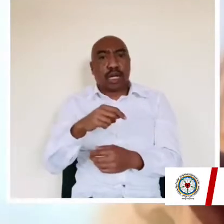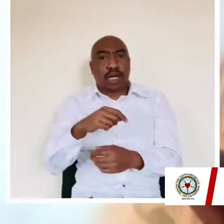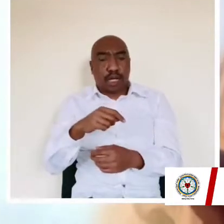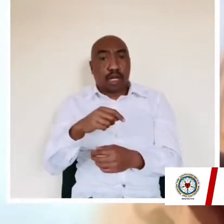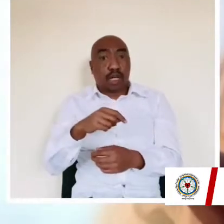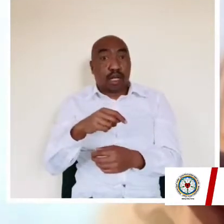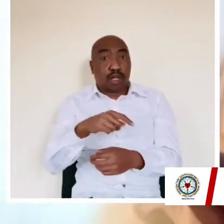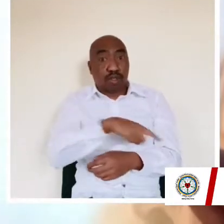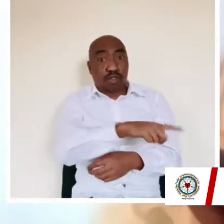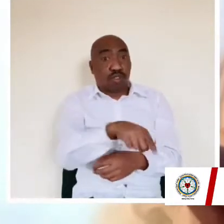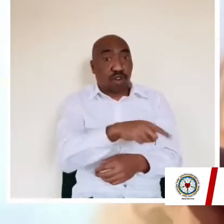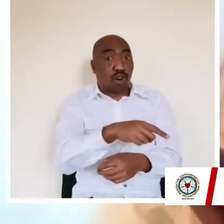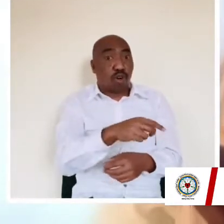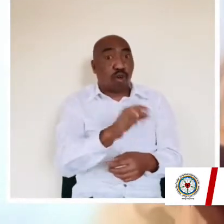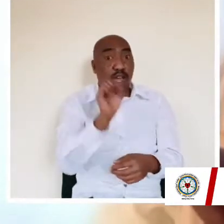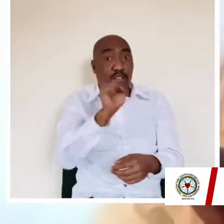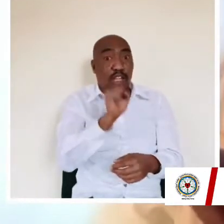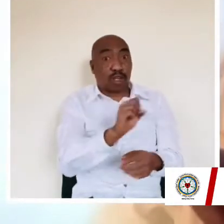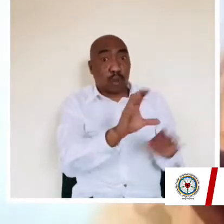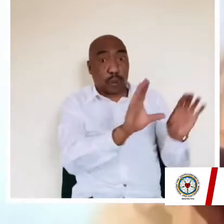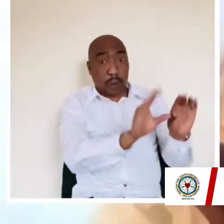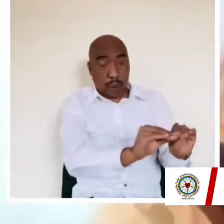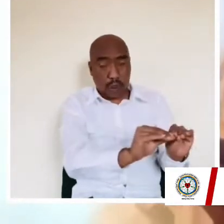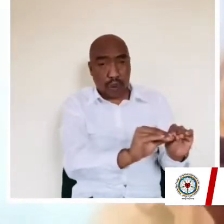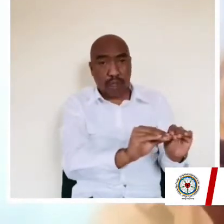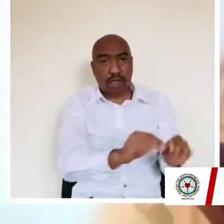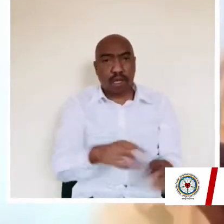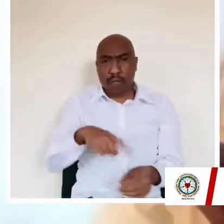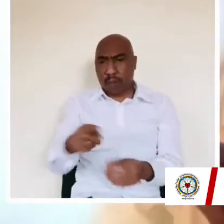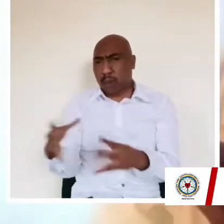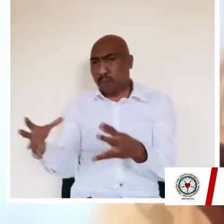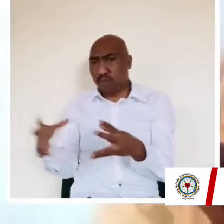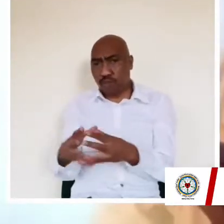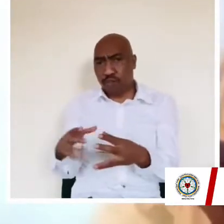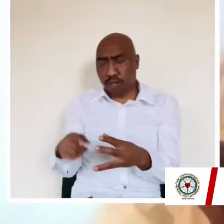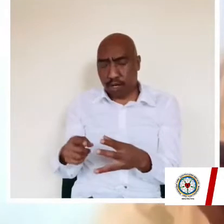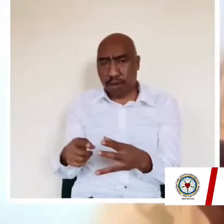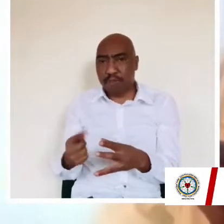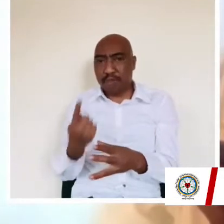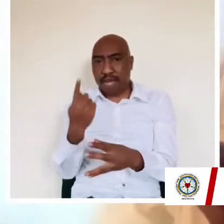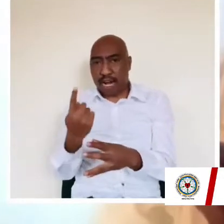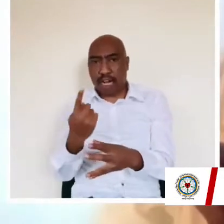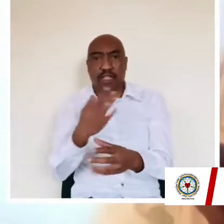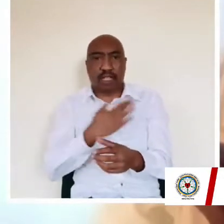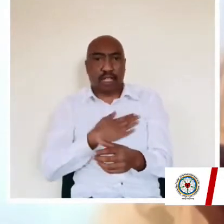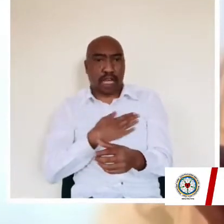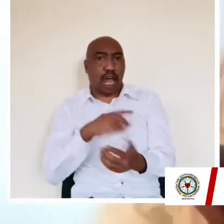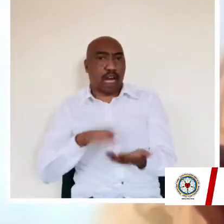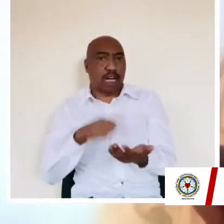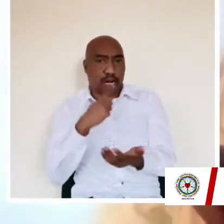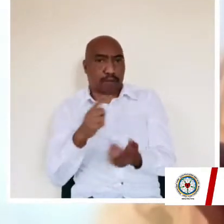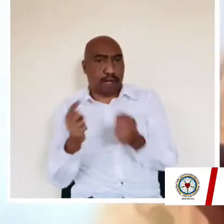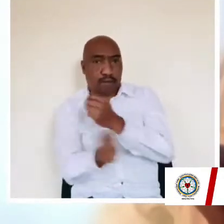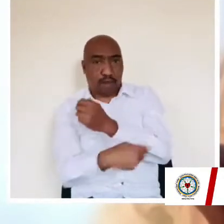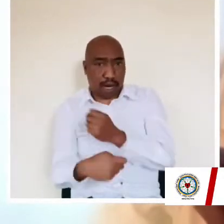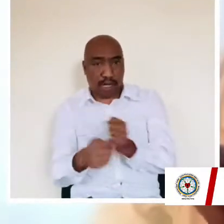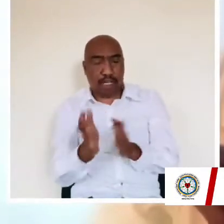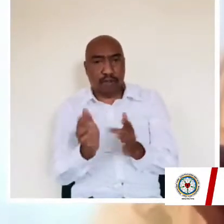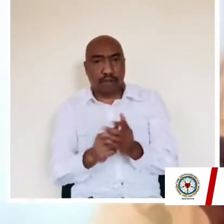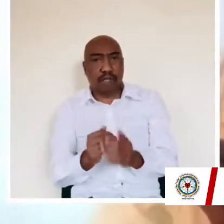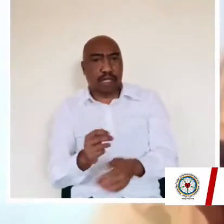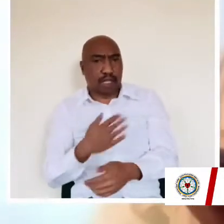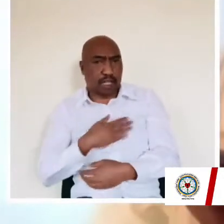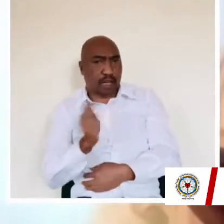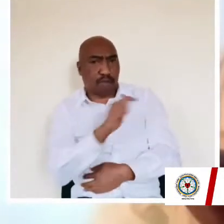silence les Sadducéens, ils se réunirent. Et l'un d'eux, un maître de la loi, voulut lui tendre un piège. Il lui demanda,